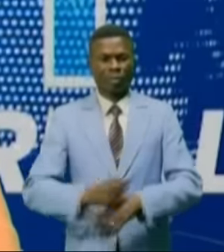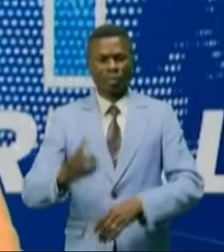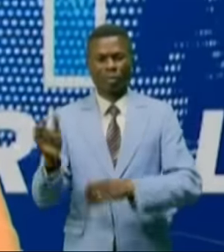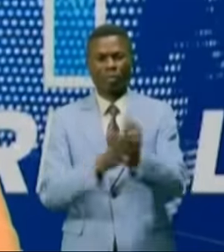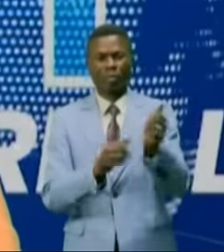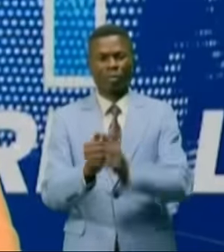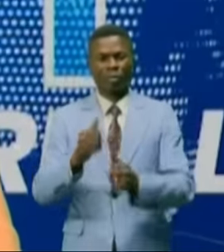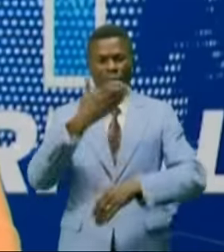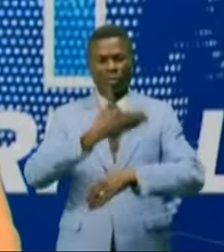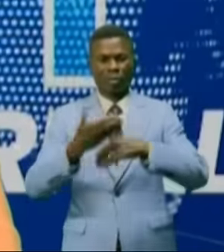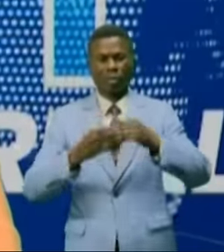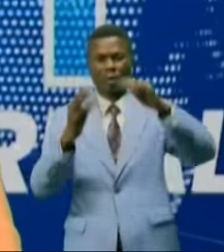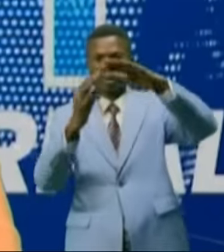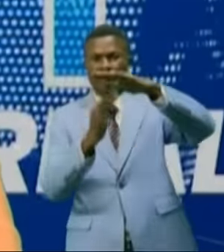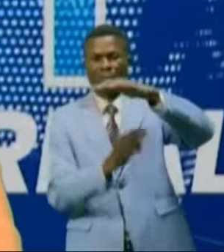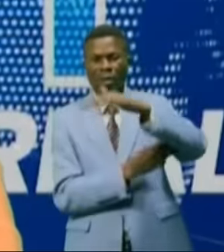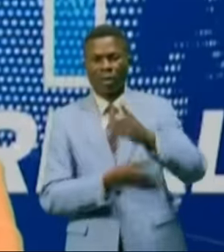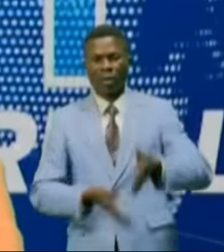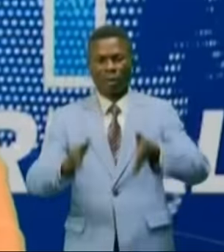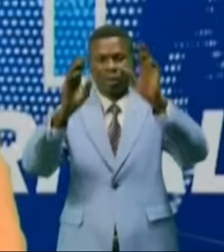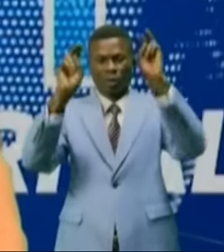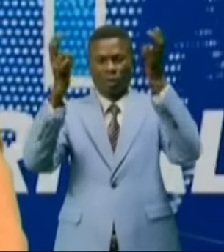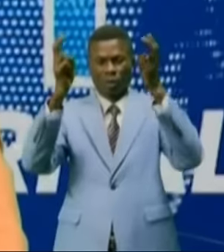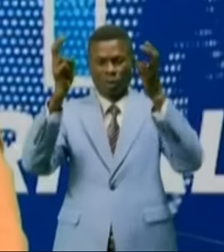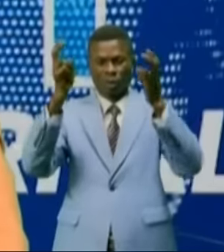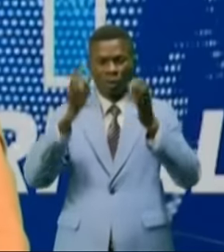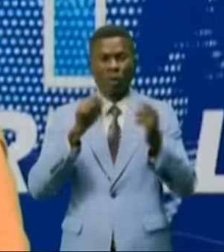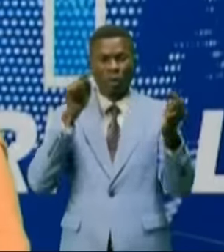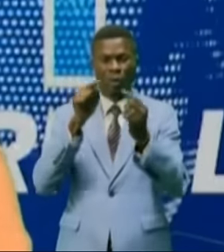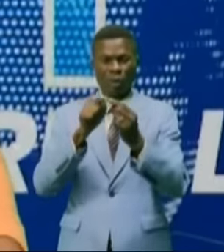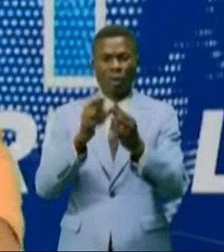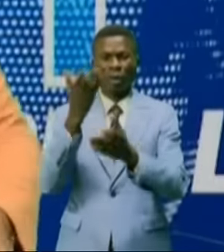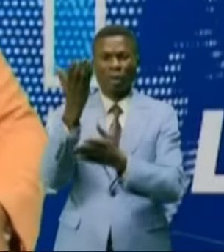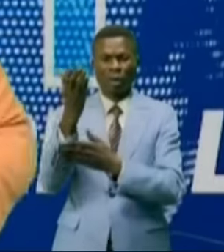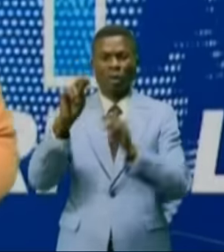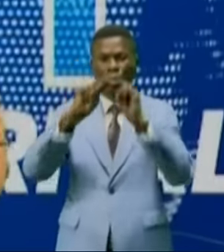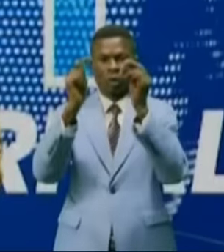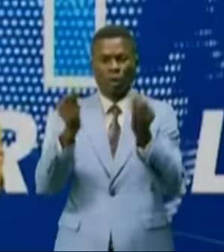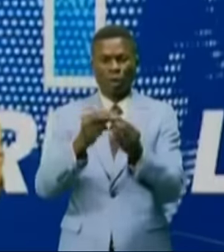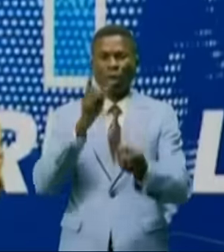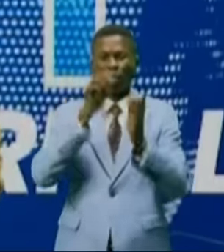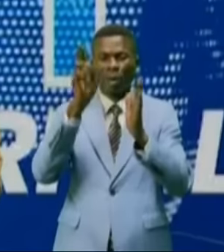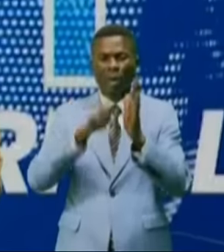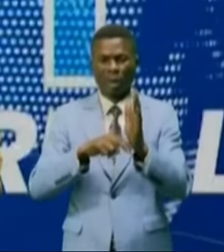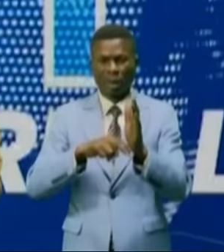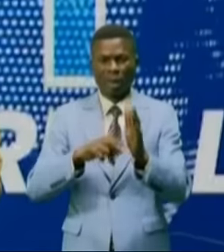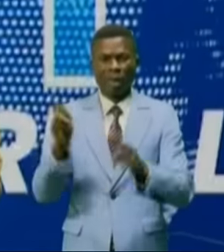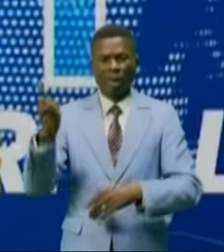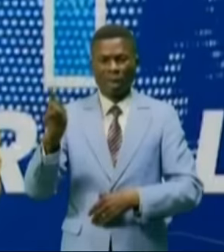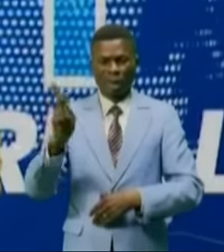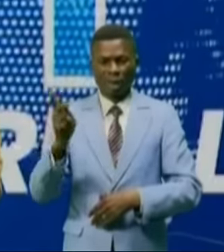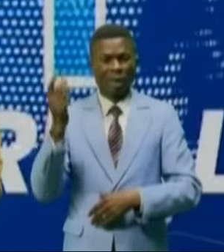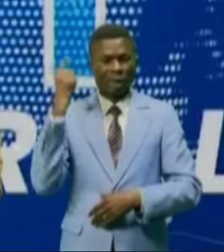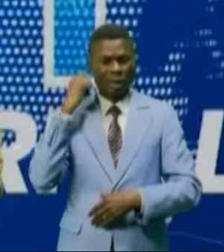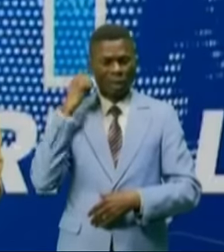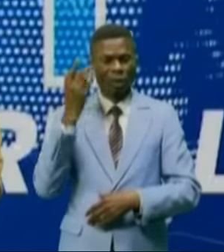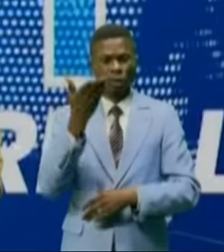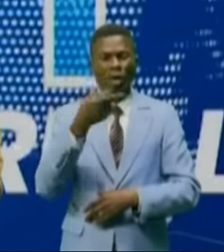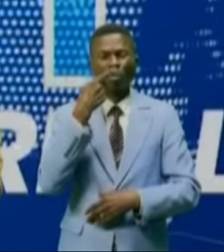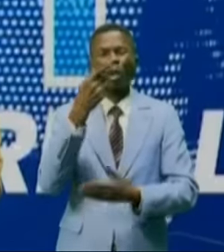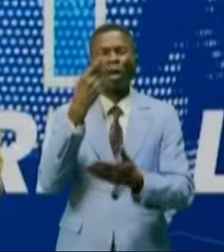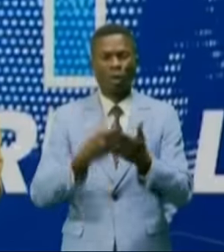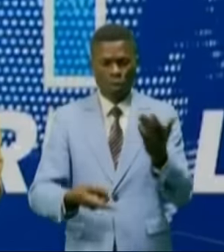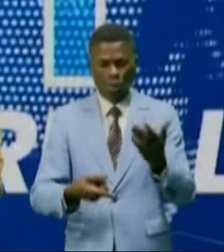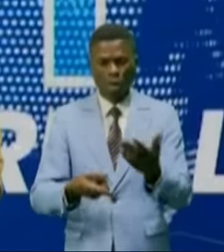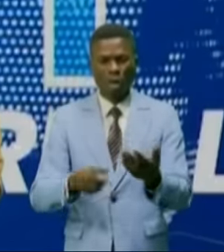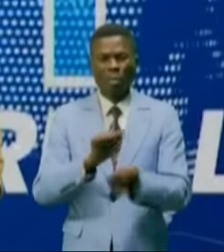infrastructures, à savoir les ponts et la voirie urbaine, c'est l'objet du plaidoyer du caucus des parlementaires du Kasaï. On écoute à ce sujet le président